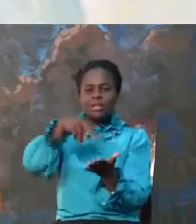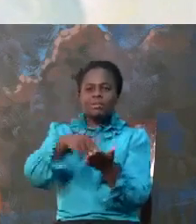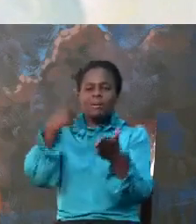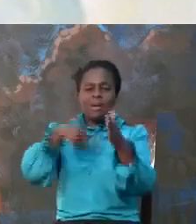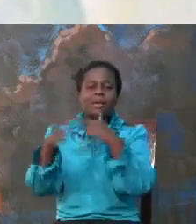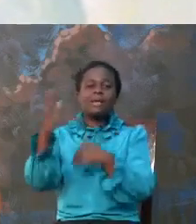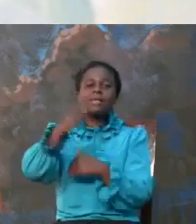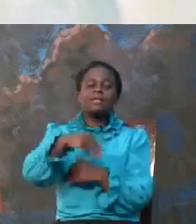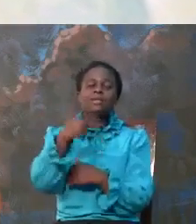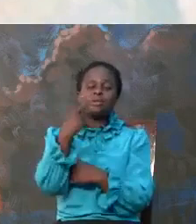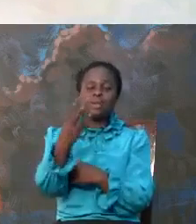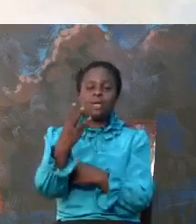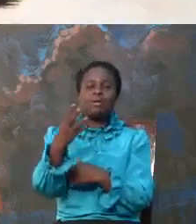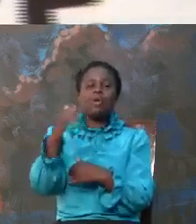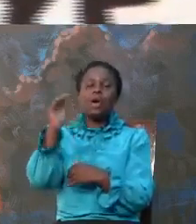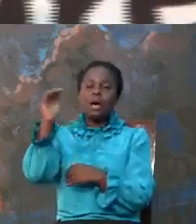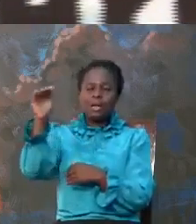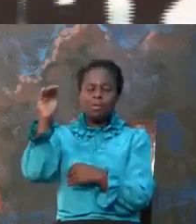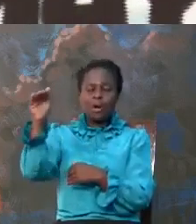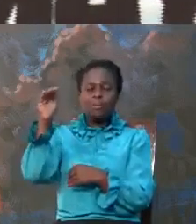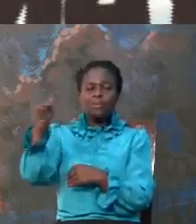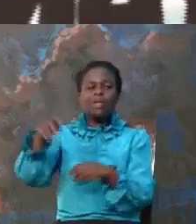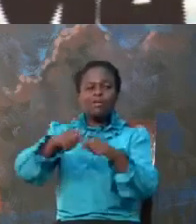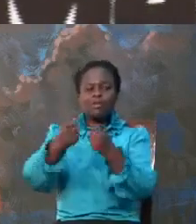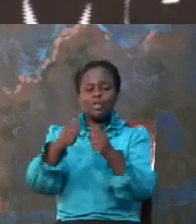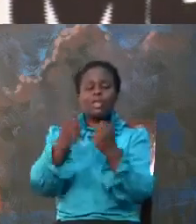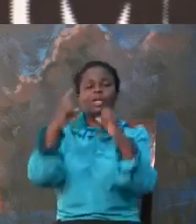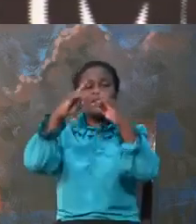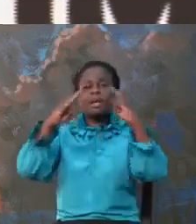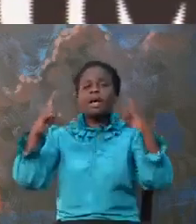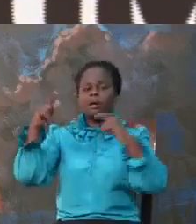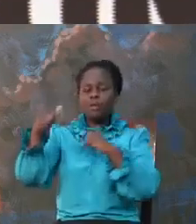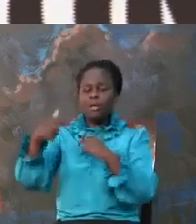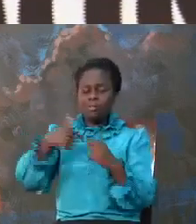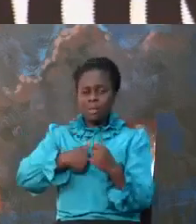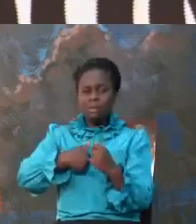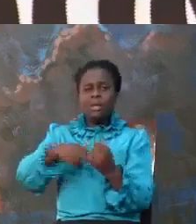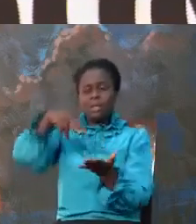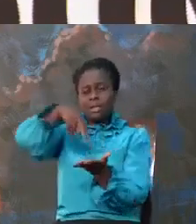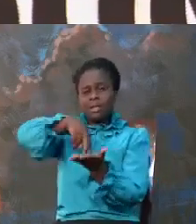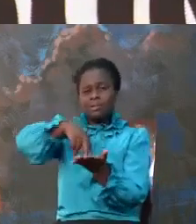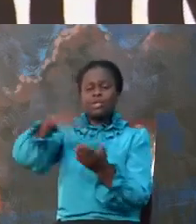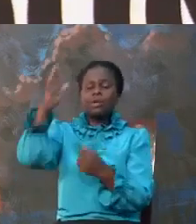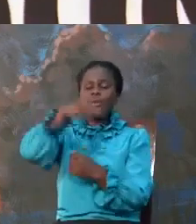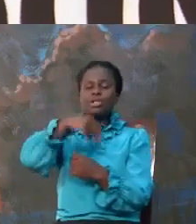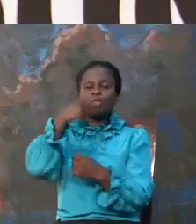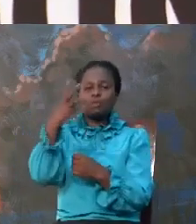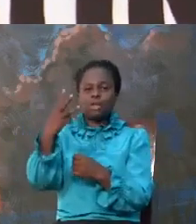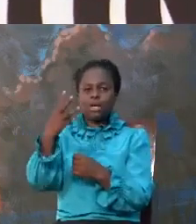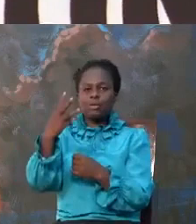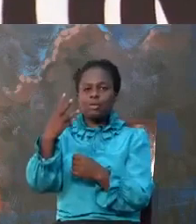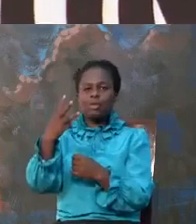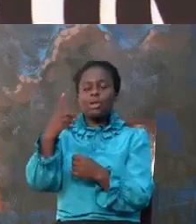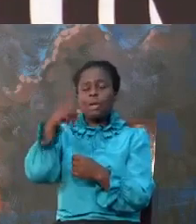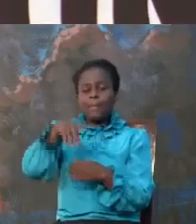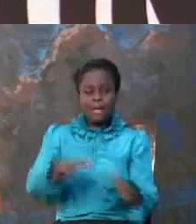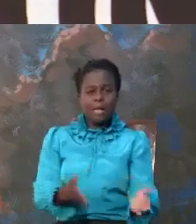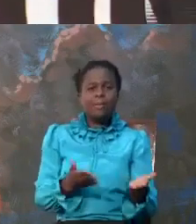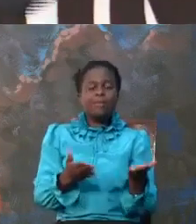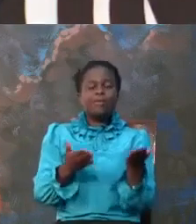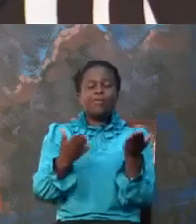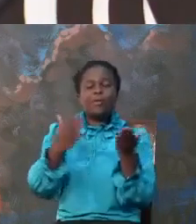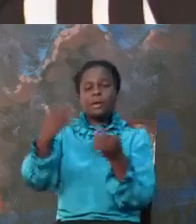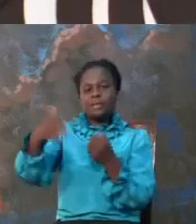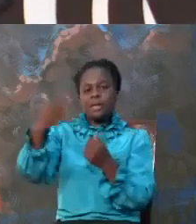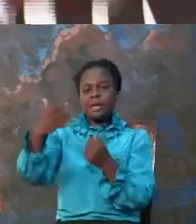tatu aliwaambia vunjeni hekalu hili, kwa siku tatu nitalisimamisha. Na alipofufuka zikaendelea. Sio tena hapa